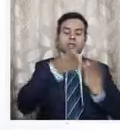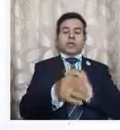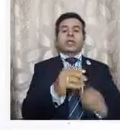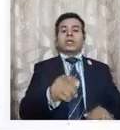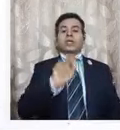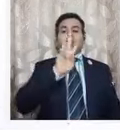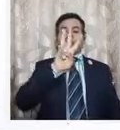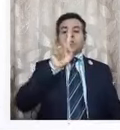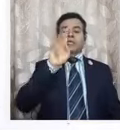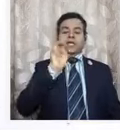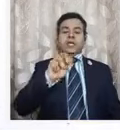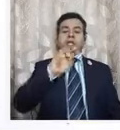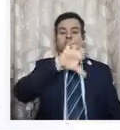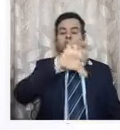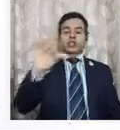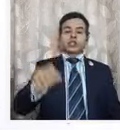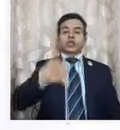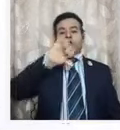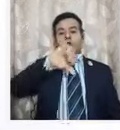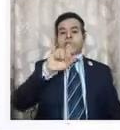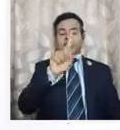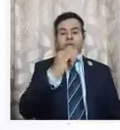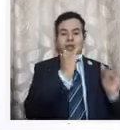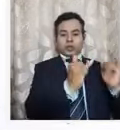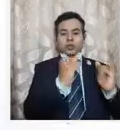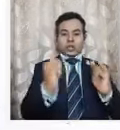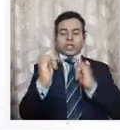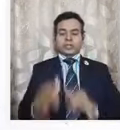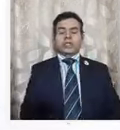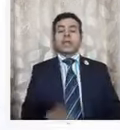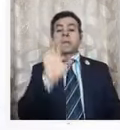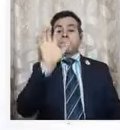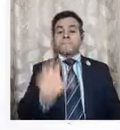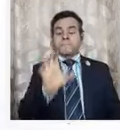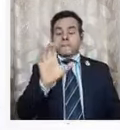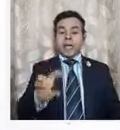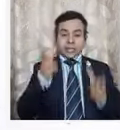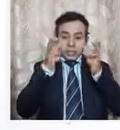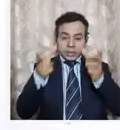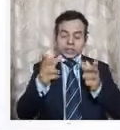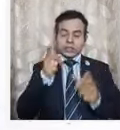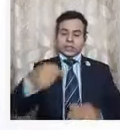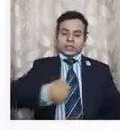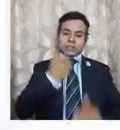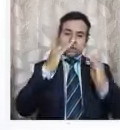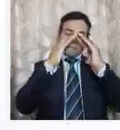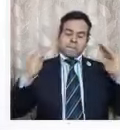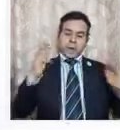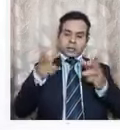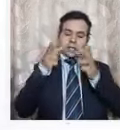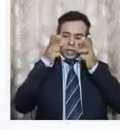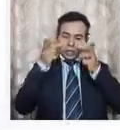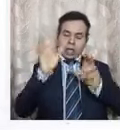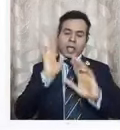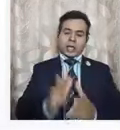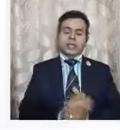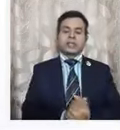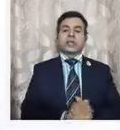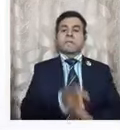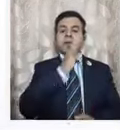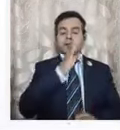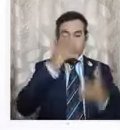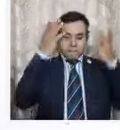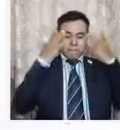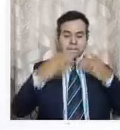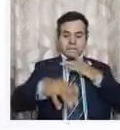এবং তাৎক্ষণিকভাবে এই প্রতিষ্ঠানগুলিতে কোয়ারেন্টাইন সেবা দেওয়া যায় 31,991 জনকে। বাকি যারা কোয়ারেন্টাইনে আছেন তারা